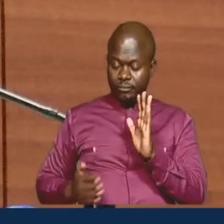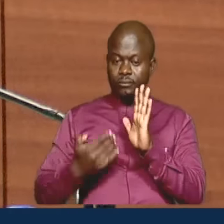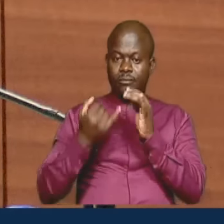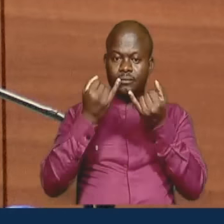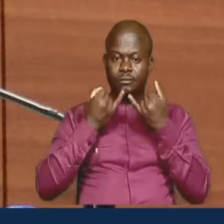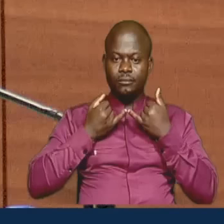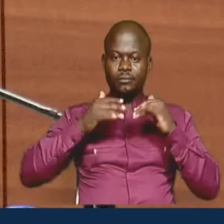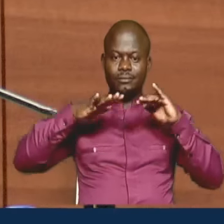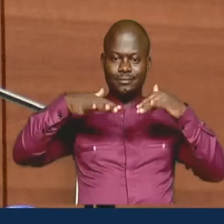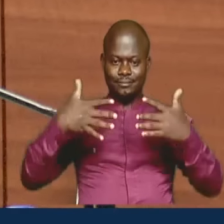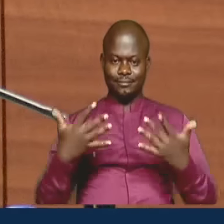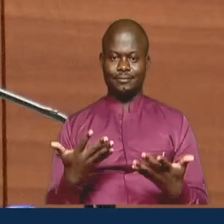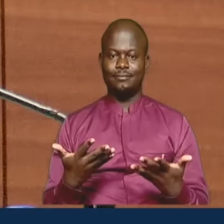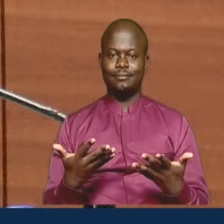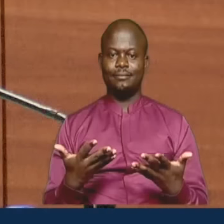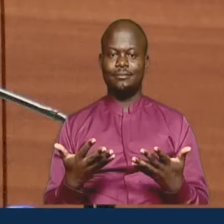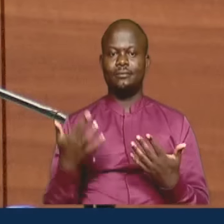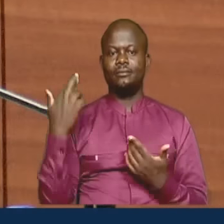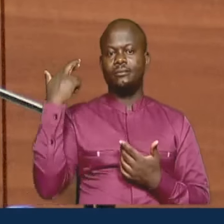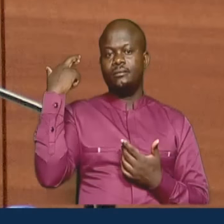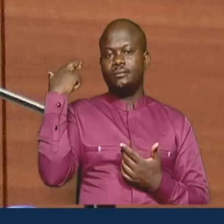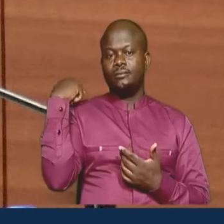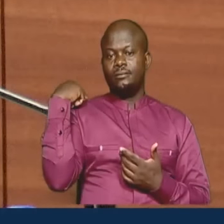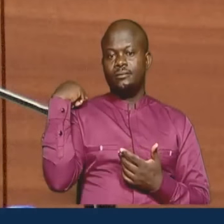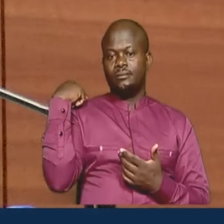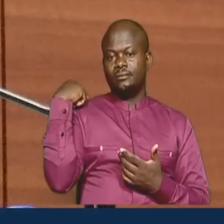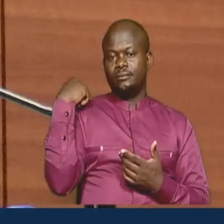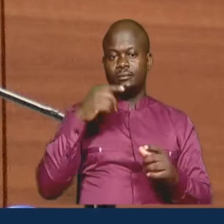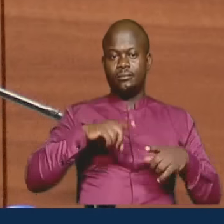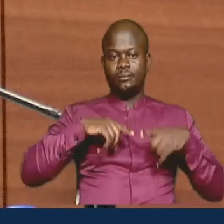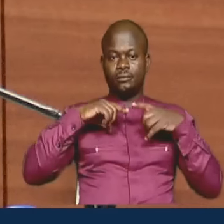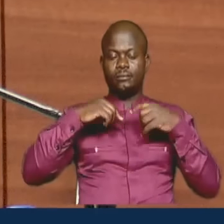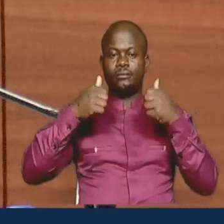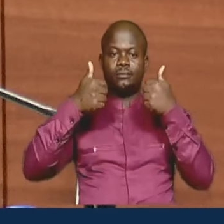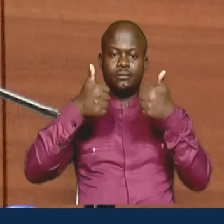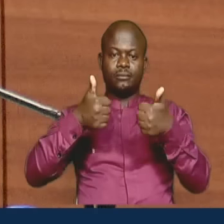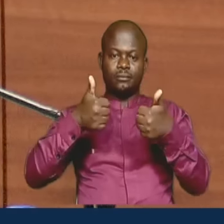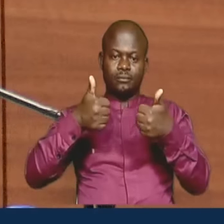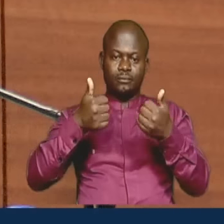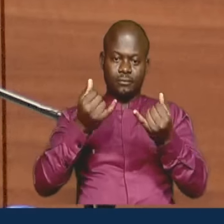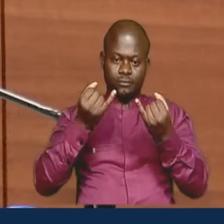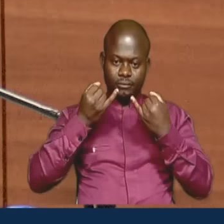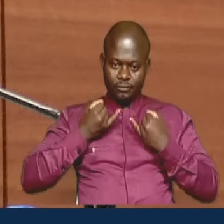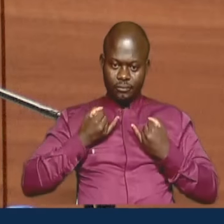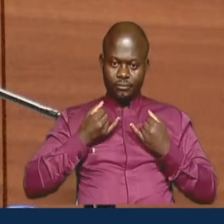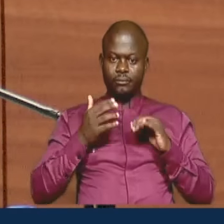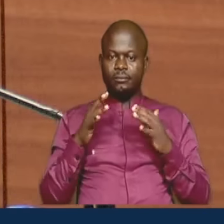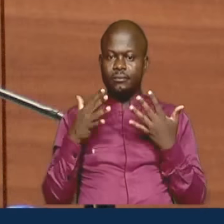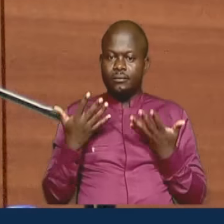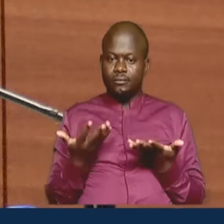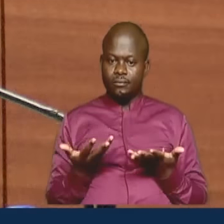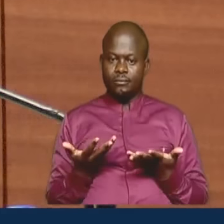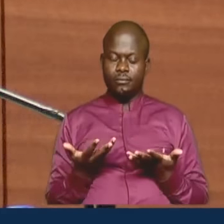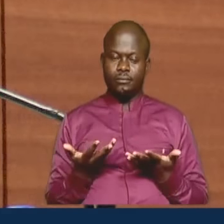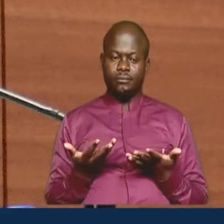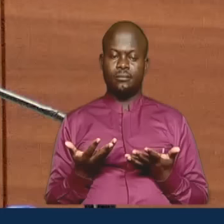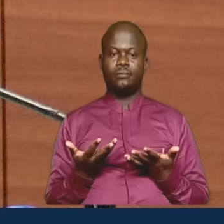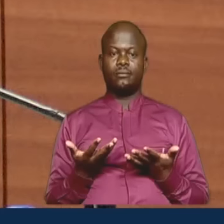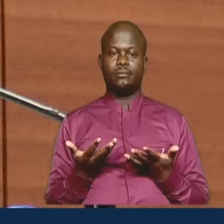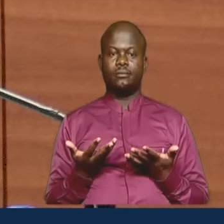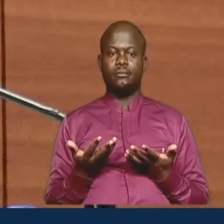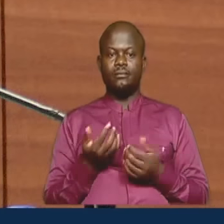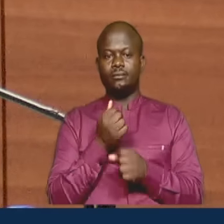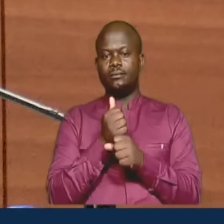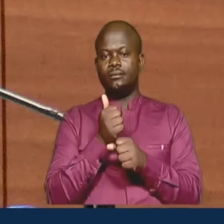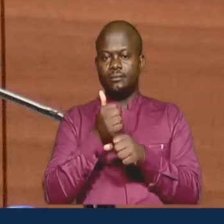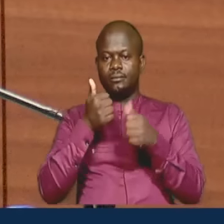ihagaze. Abashinzwe welfare y'abapolisi batubwire uko twayikora